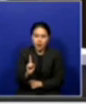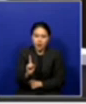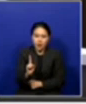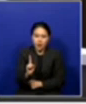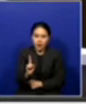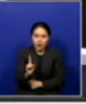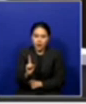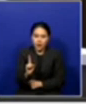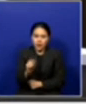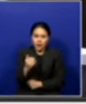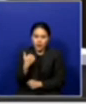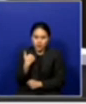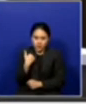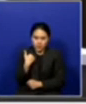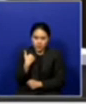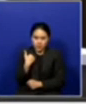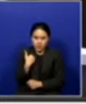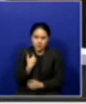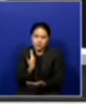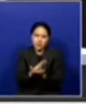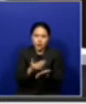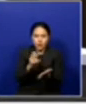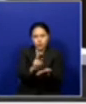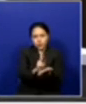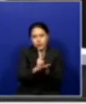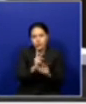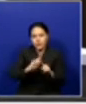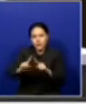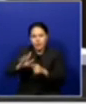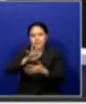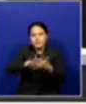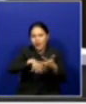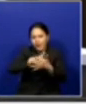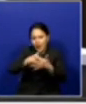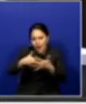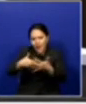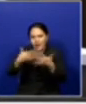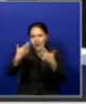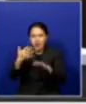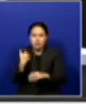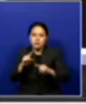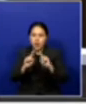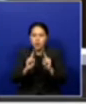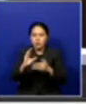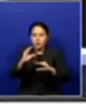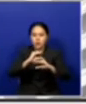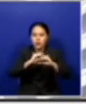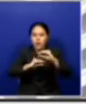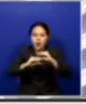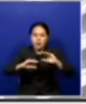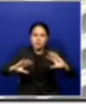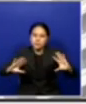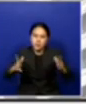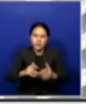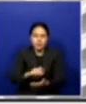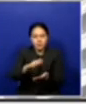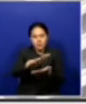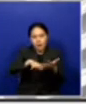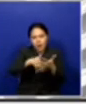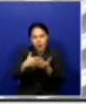ทำรายการจ่ายได้เงินกู้ท่านบอกแผนมาเราก็ทวงติงไปไม่มีโครงการแผนช่วยเหลือทั้งระบบสา